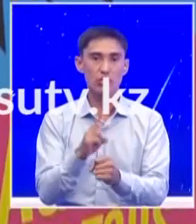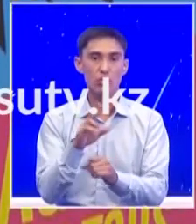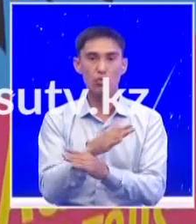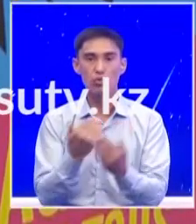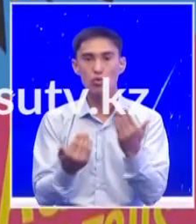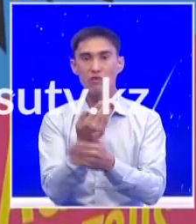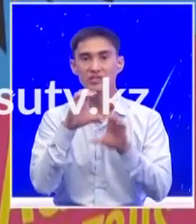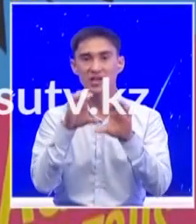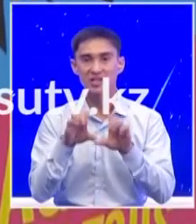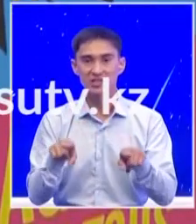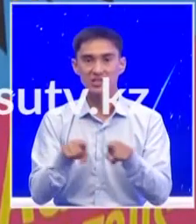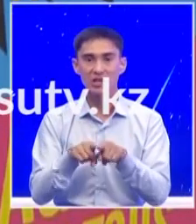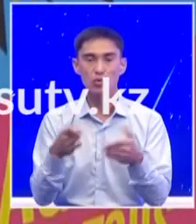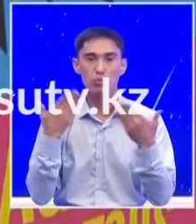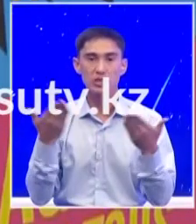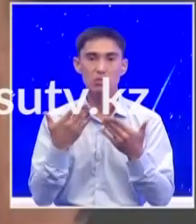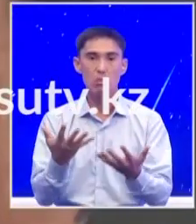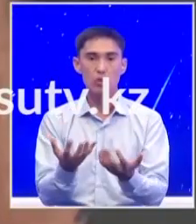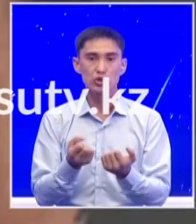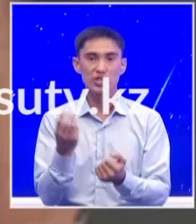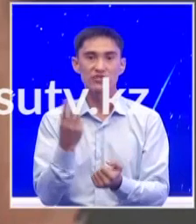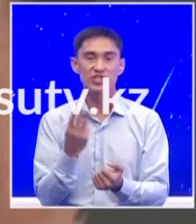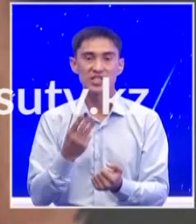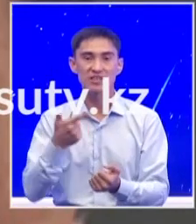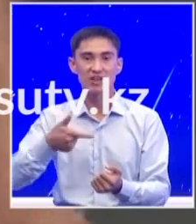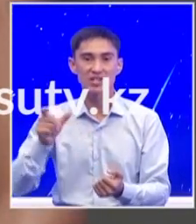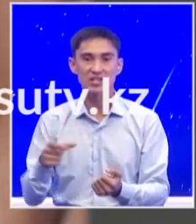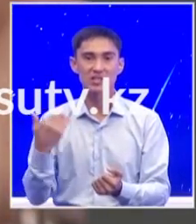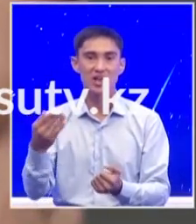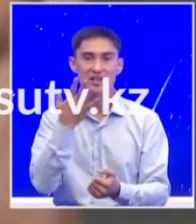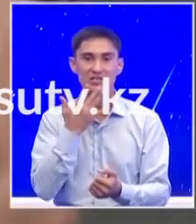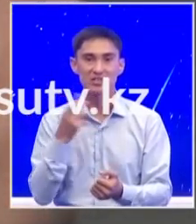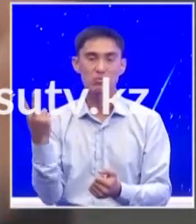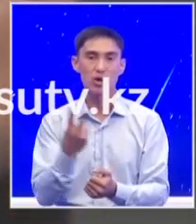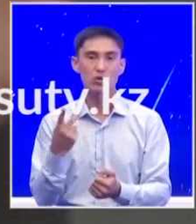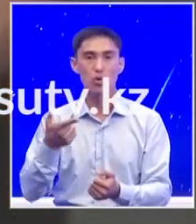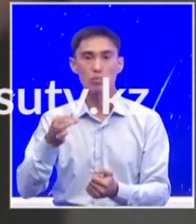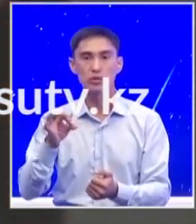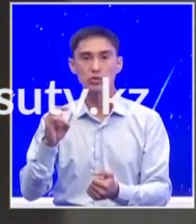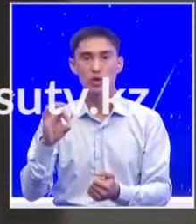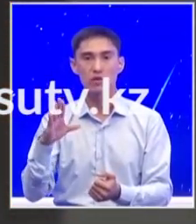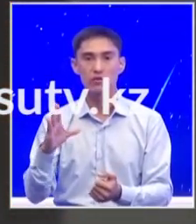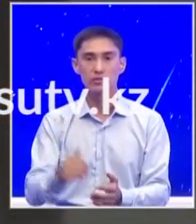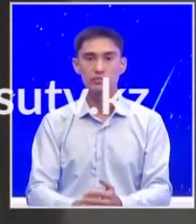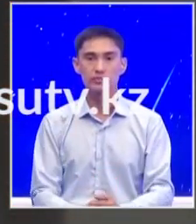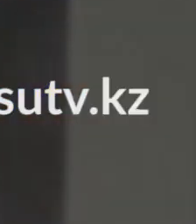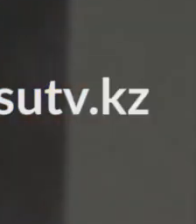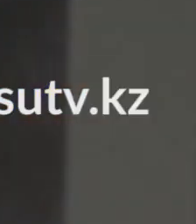Новое законодательство также упростит получение швейцарского гражданства для иностранных партнеров гомосексуалов.